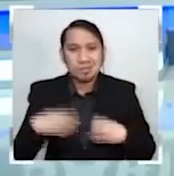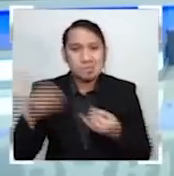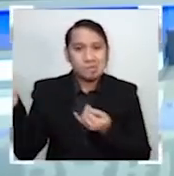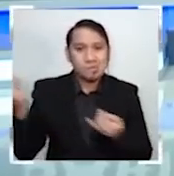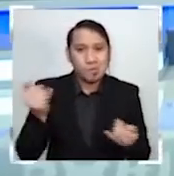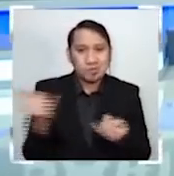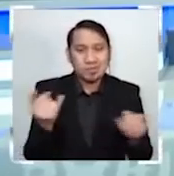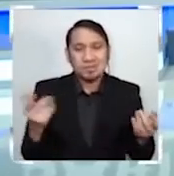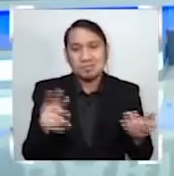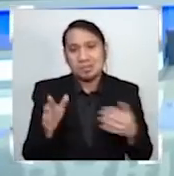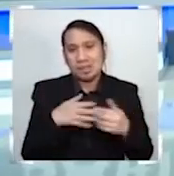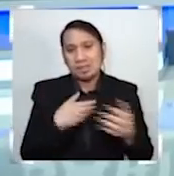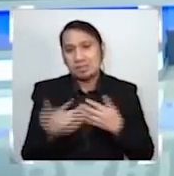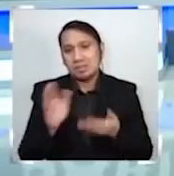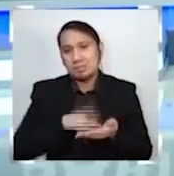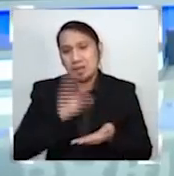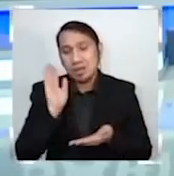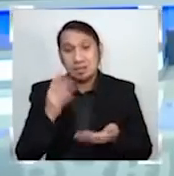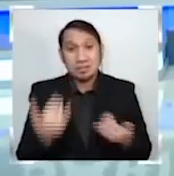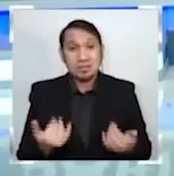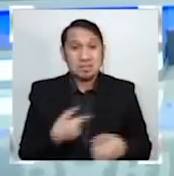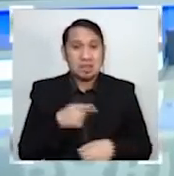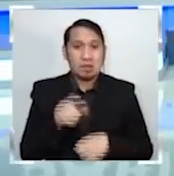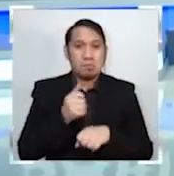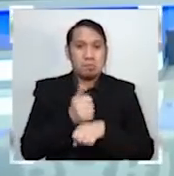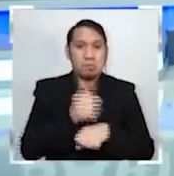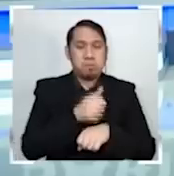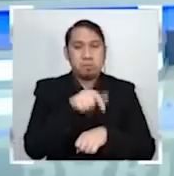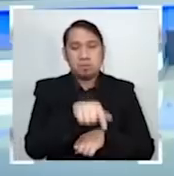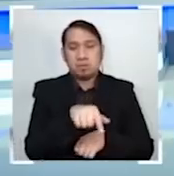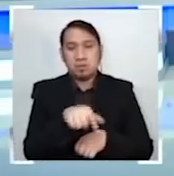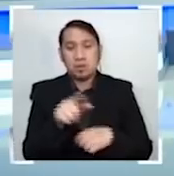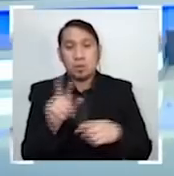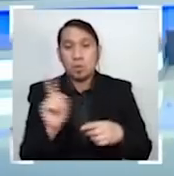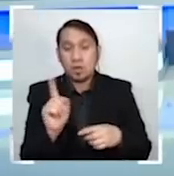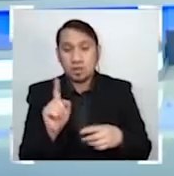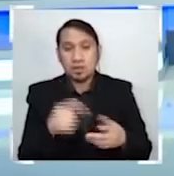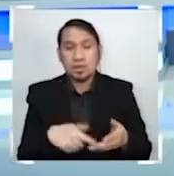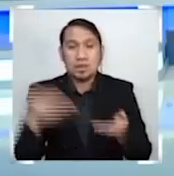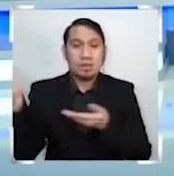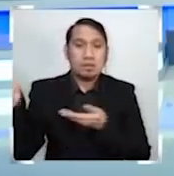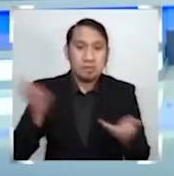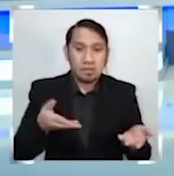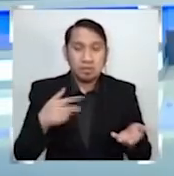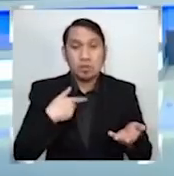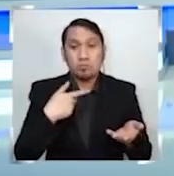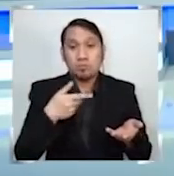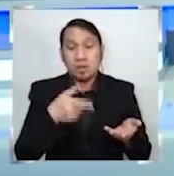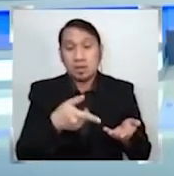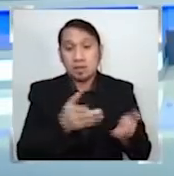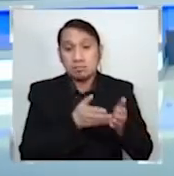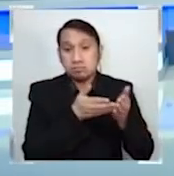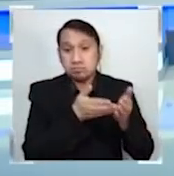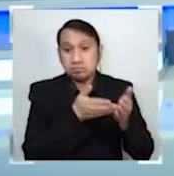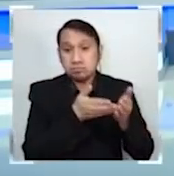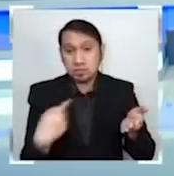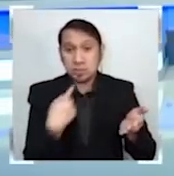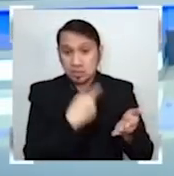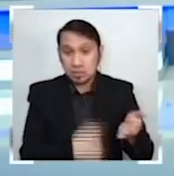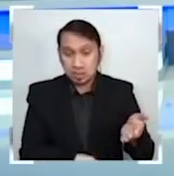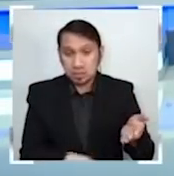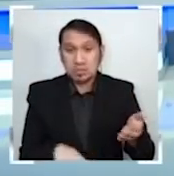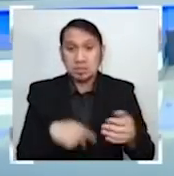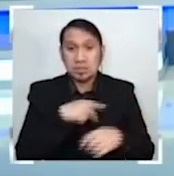mahal. Sinisisi po ng grupong pamalakaya sa shortage ang pagdayo ng Chinese fishing vessels sa West Philippine Sea.